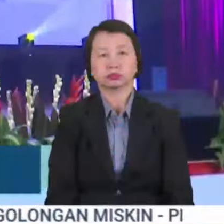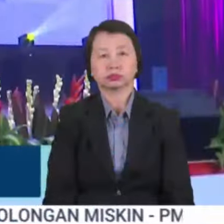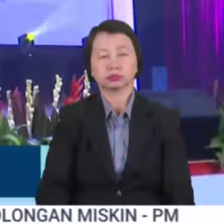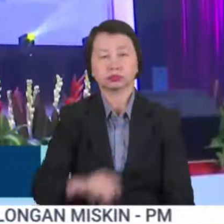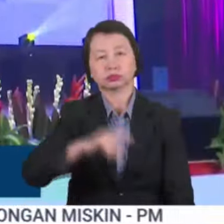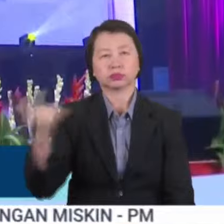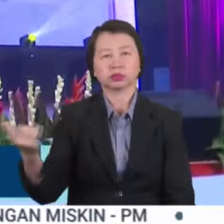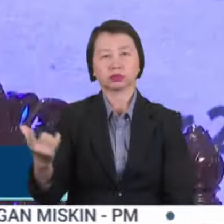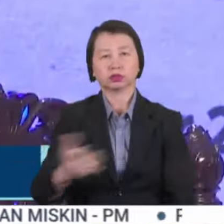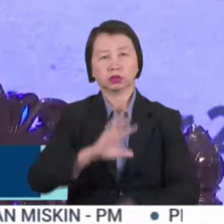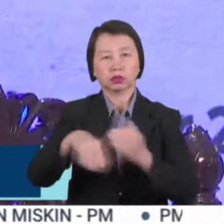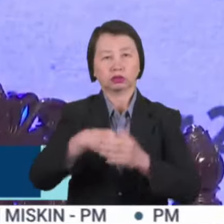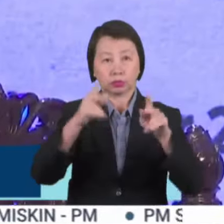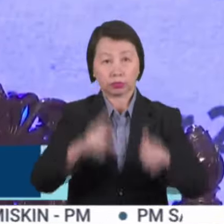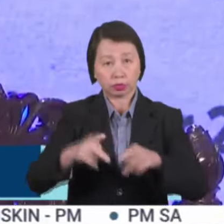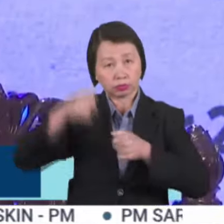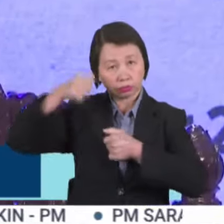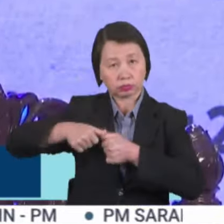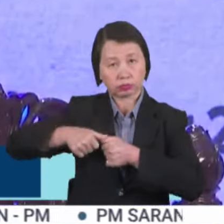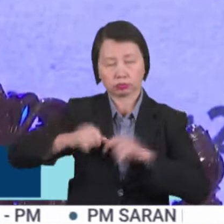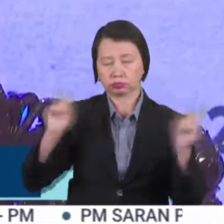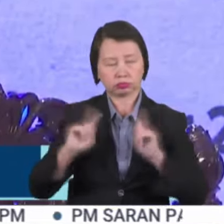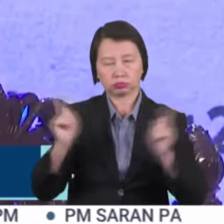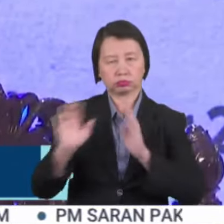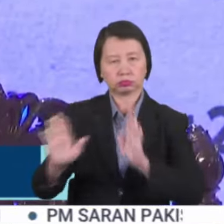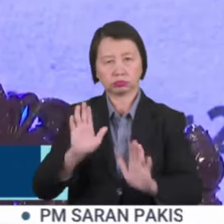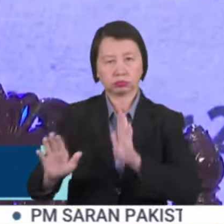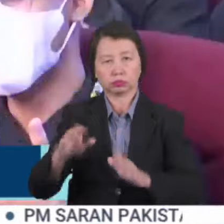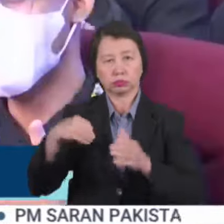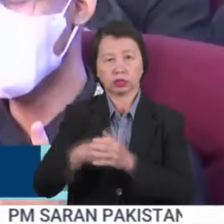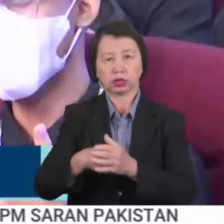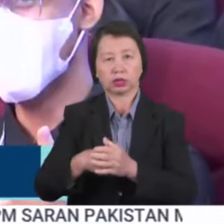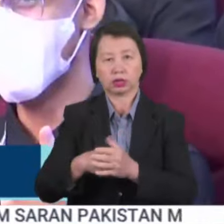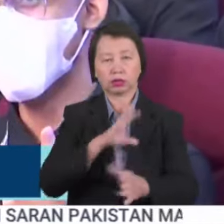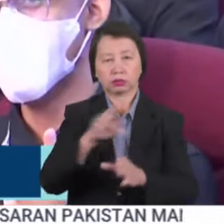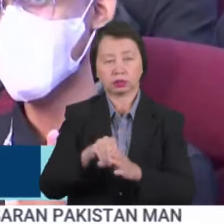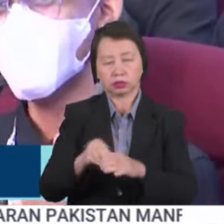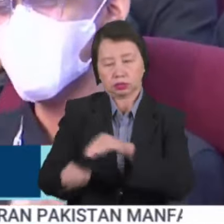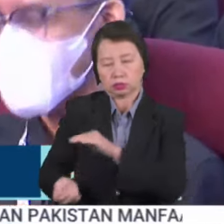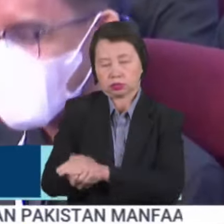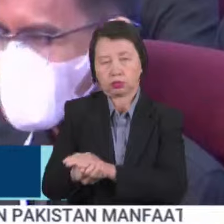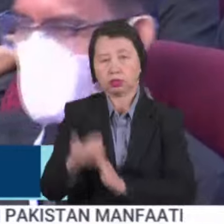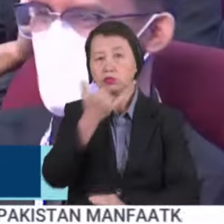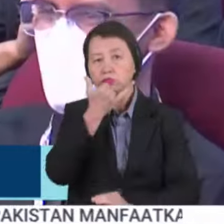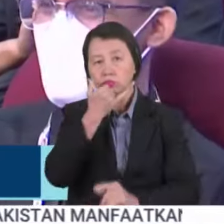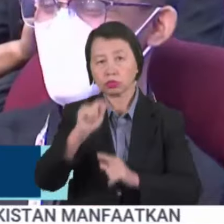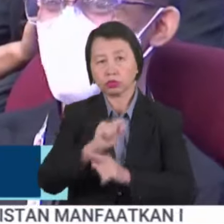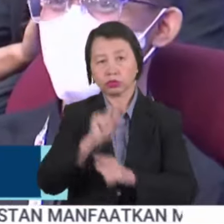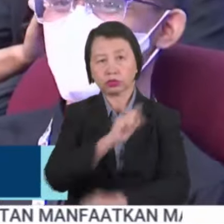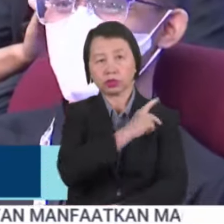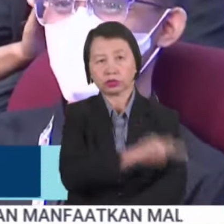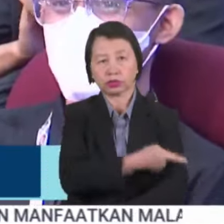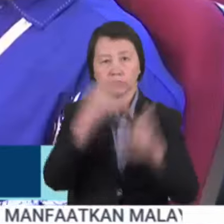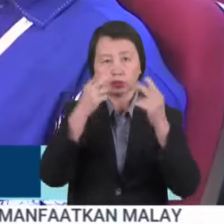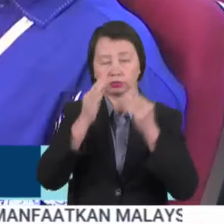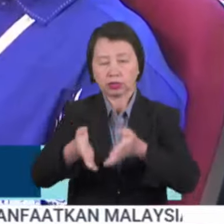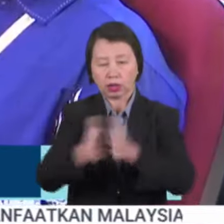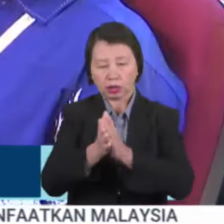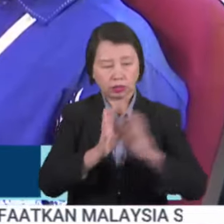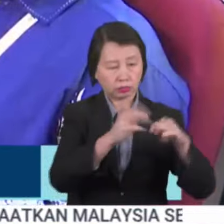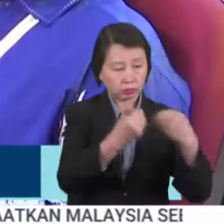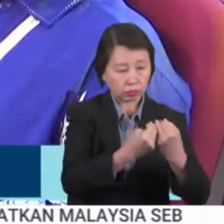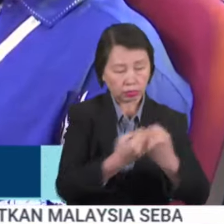Dalam perkembangan lain, semua pihak diingatkan tidak bertolak ansur dalam isu babitkan rasuah dan salah guna kuasa. Perdana Menteri menyeru